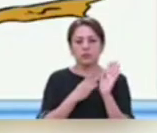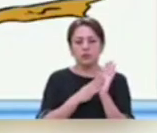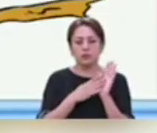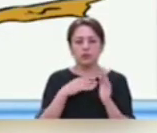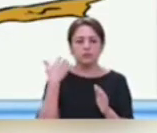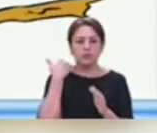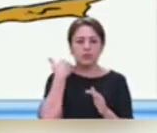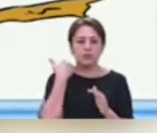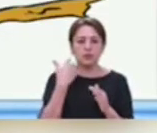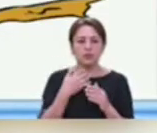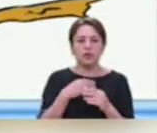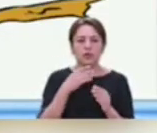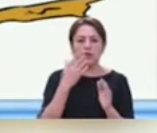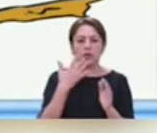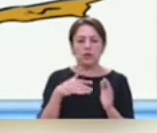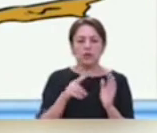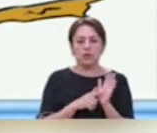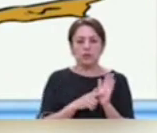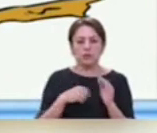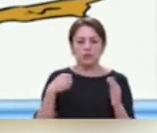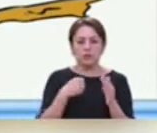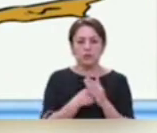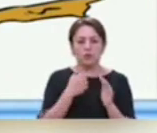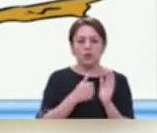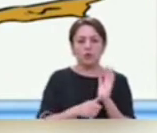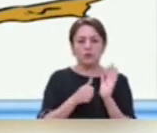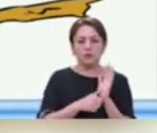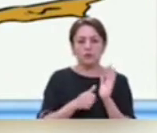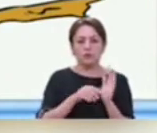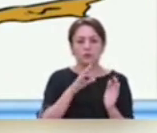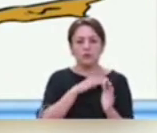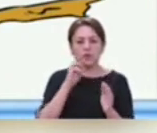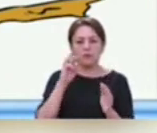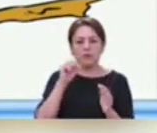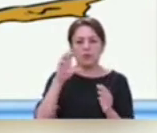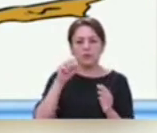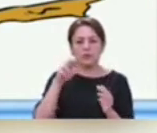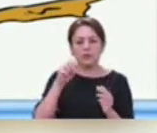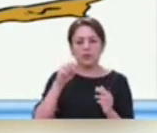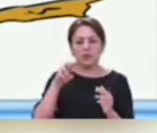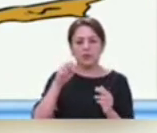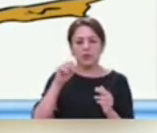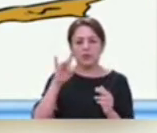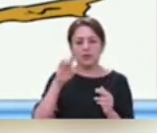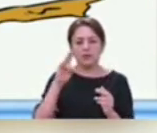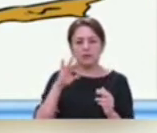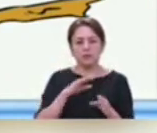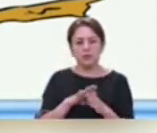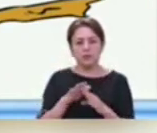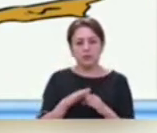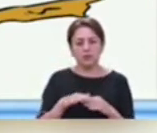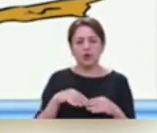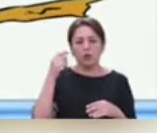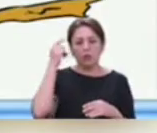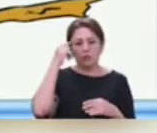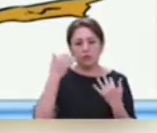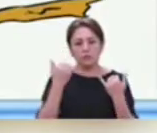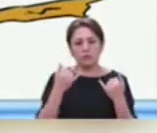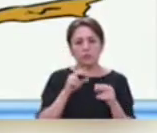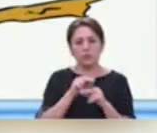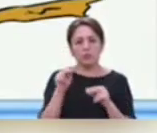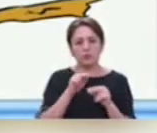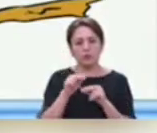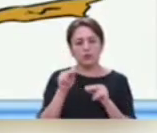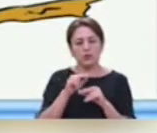9-cu betidəgi 57-dən 60-cı geçib bo'lgan masalalarını yeçiş. Oylayman ki, bugün o'rgangan